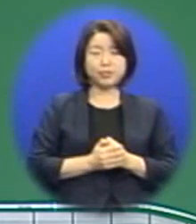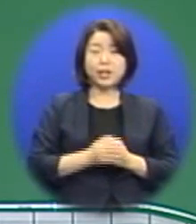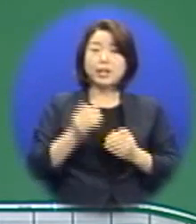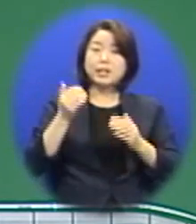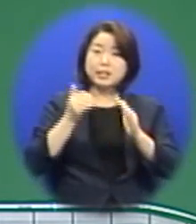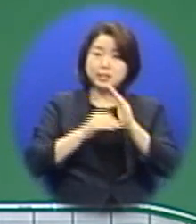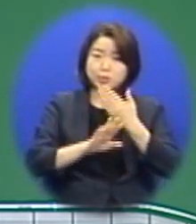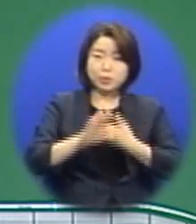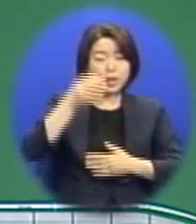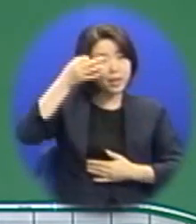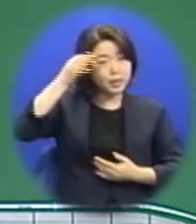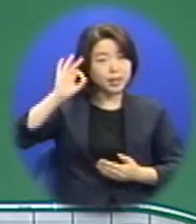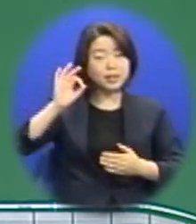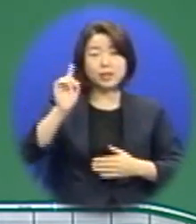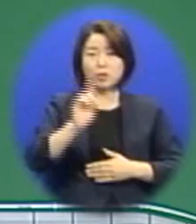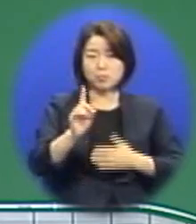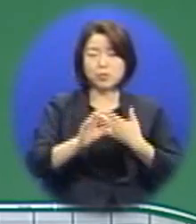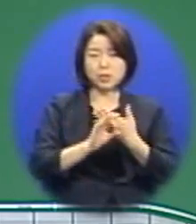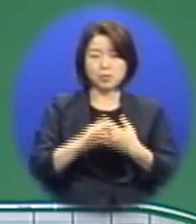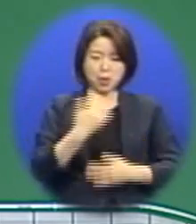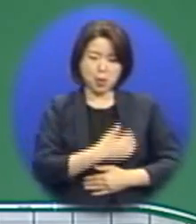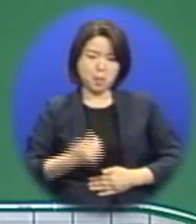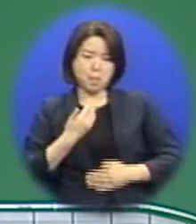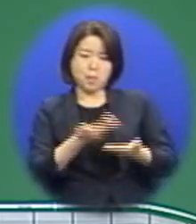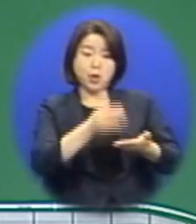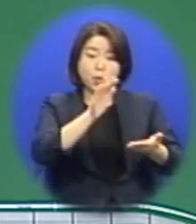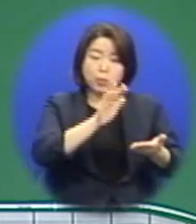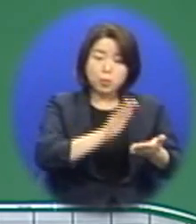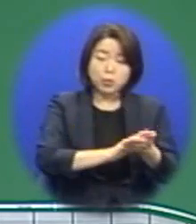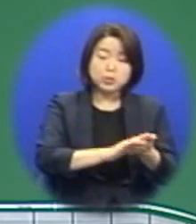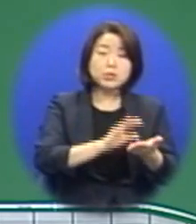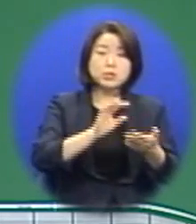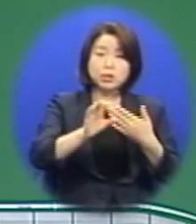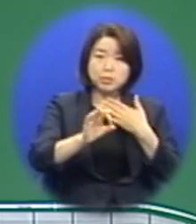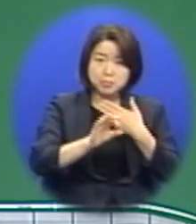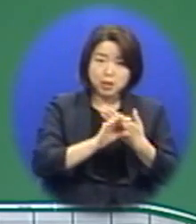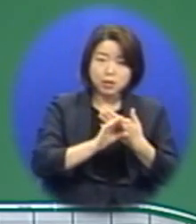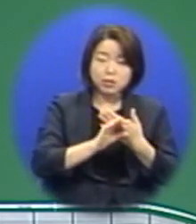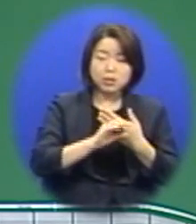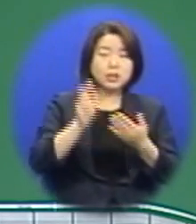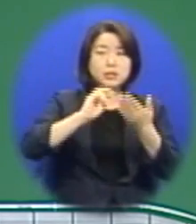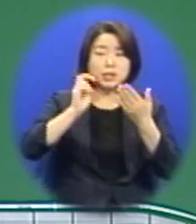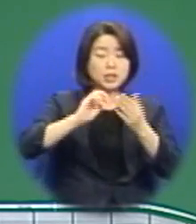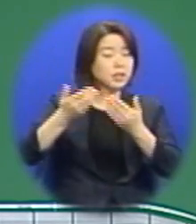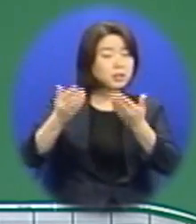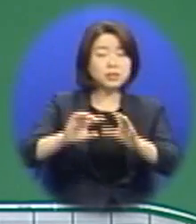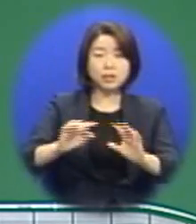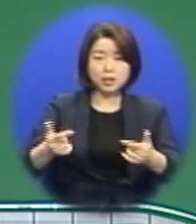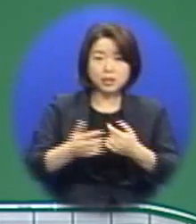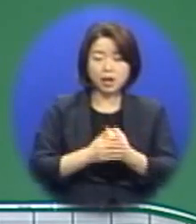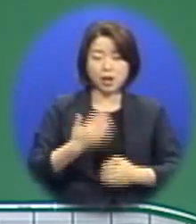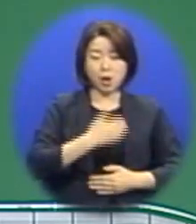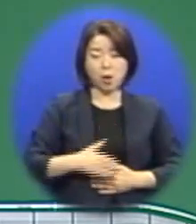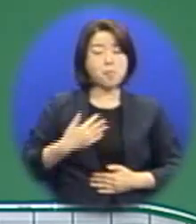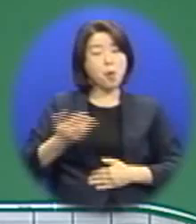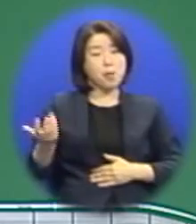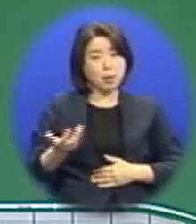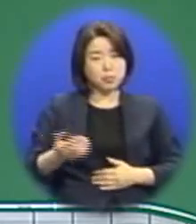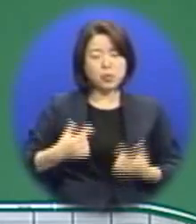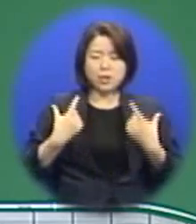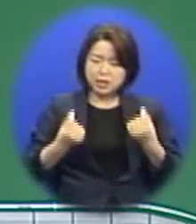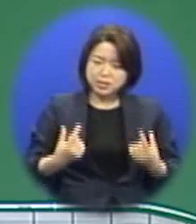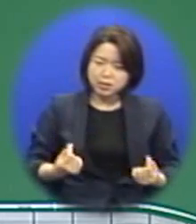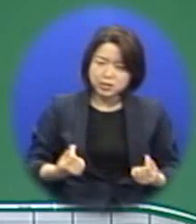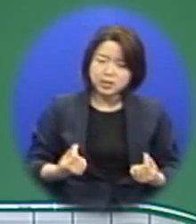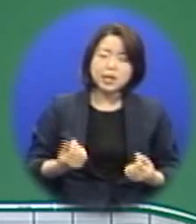그리고 깨달았대요. 몸이 고쳐져야만 찬양하는 게 아니라는 걸. 몸이 아프고 여전히 아프고